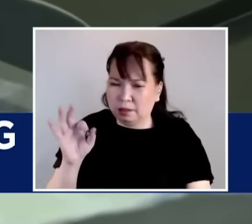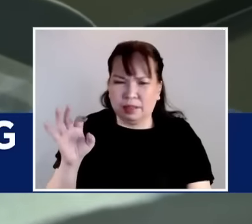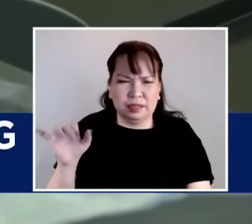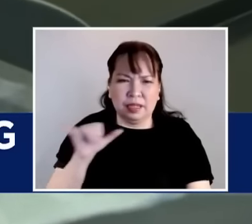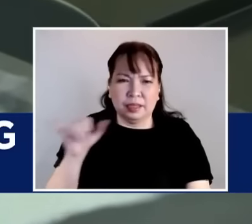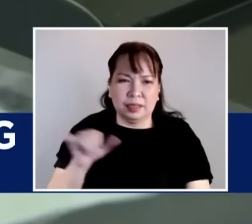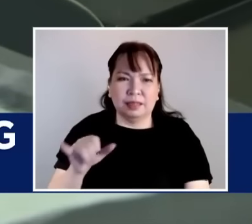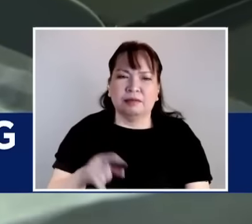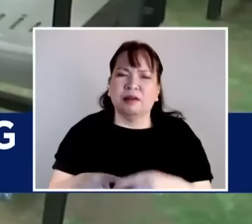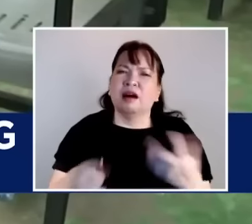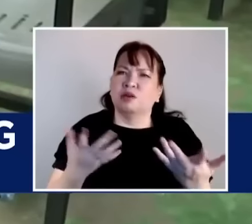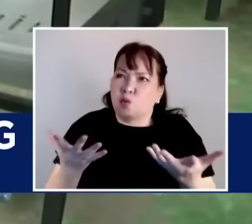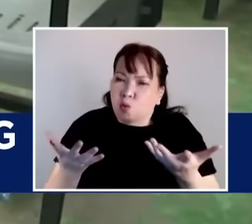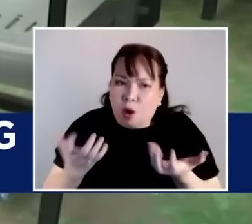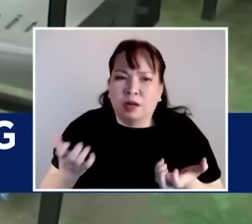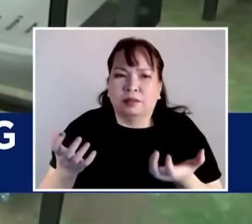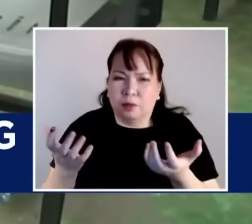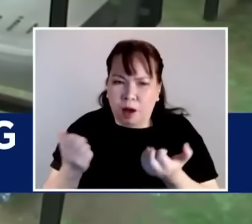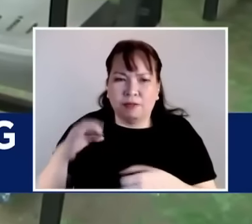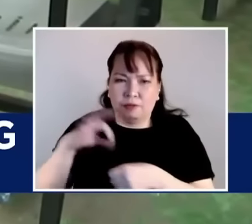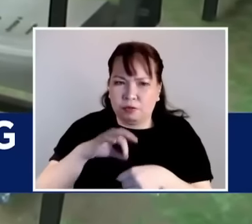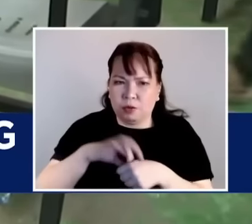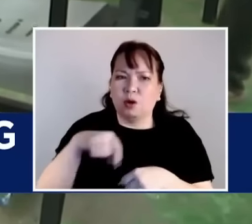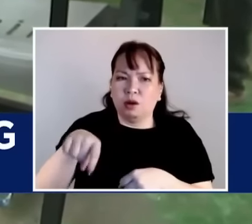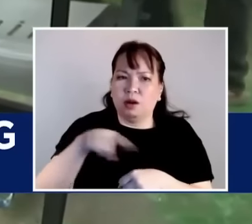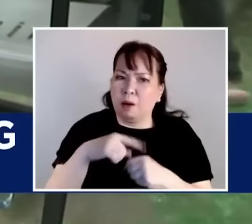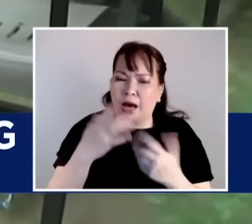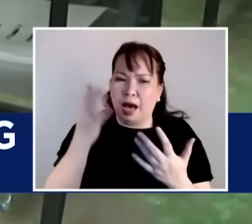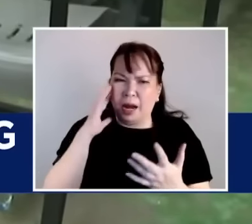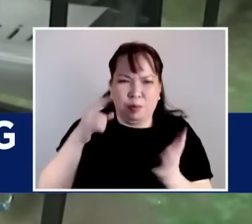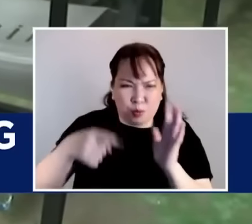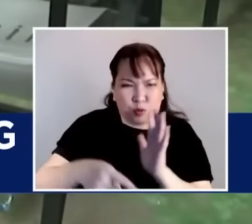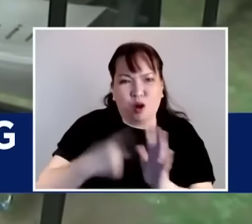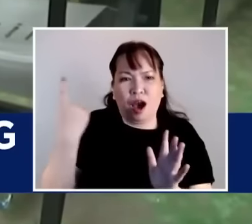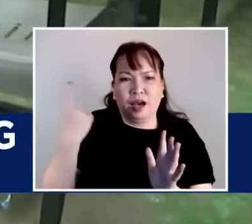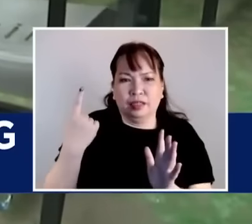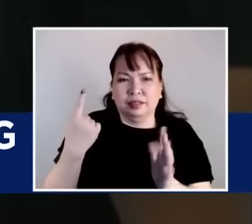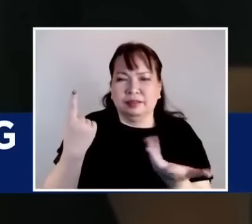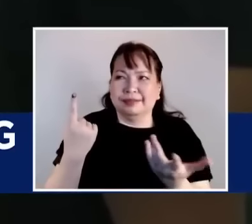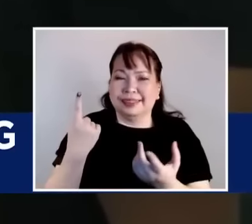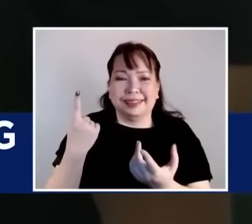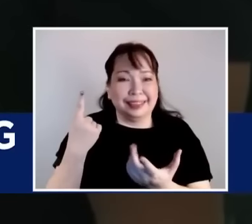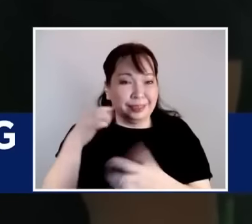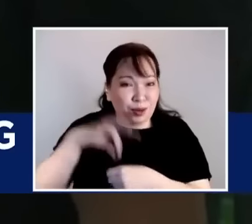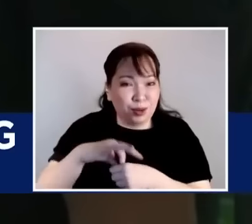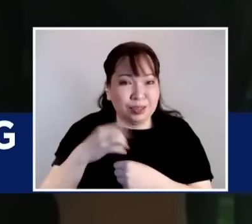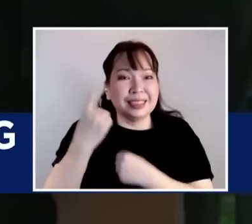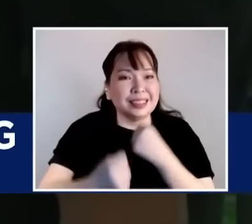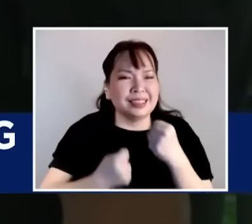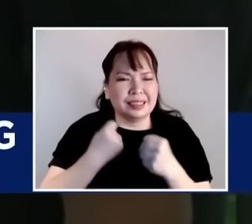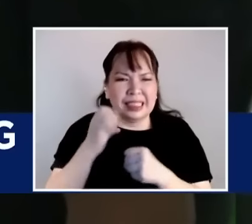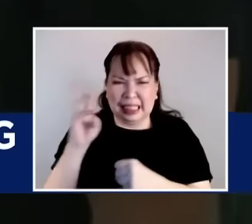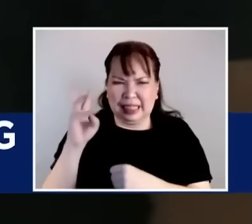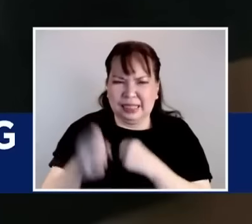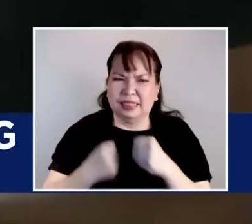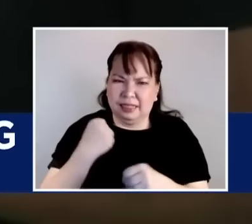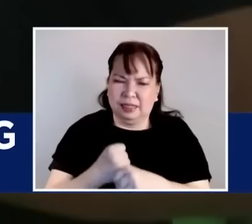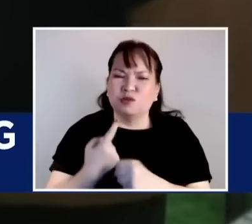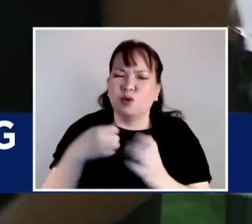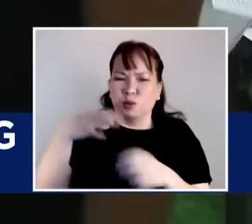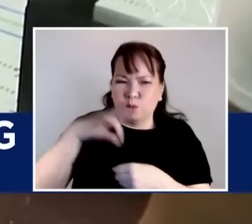sila papayag na hindi makaboto lalo't isang beses lang sa bawat 6 na taon nakakapaghalal ng bagong